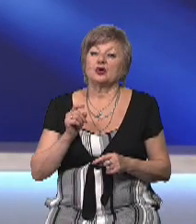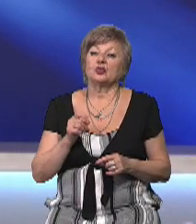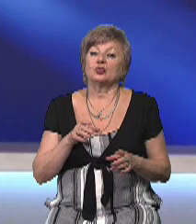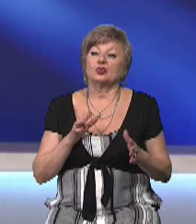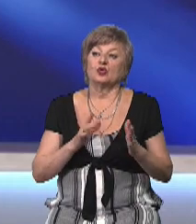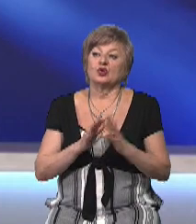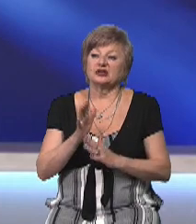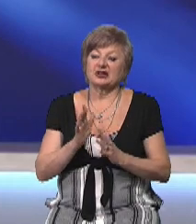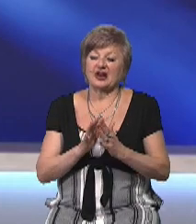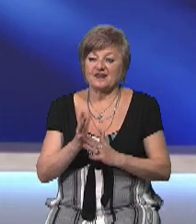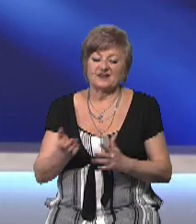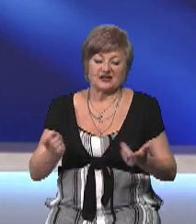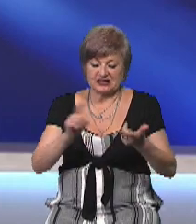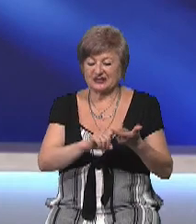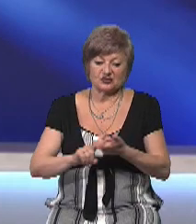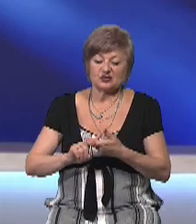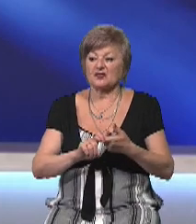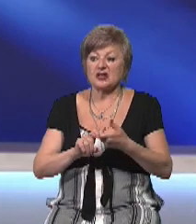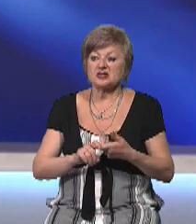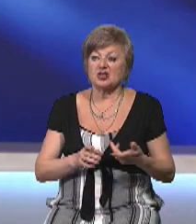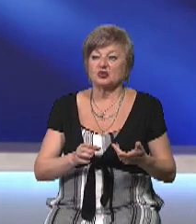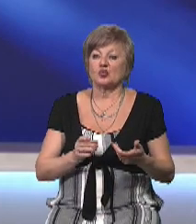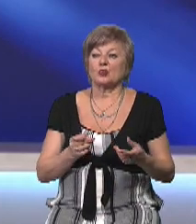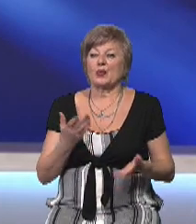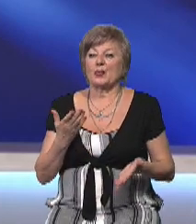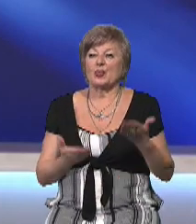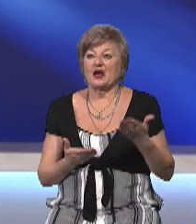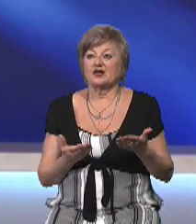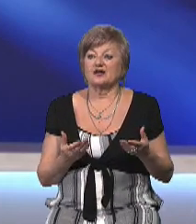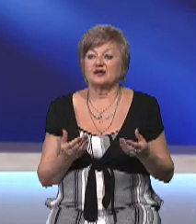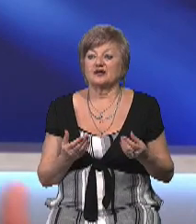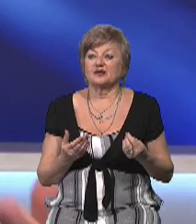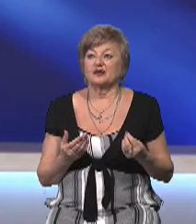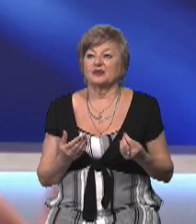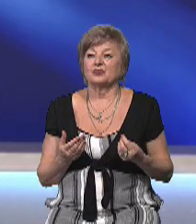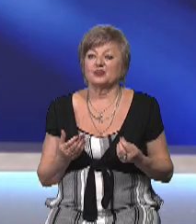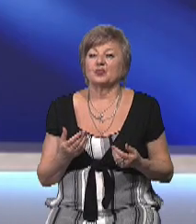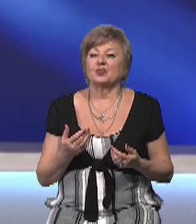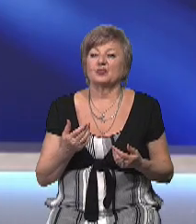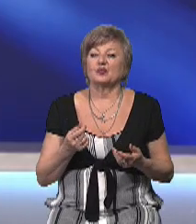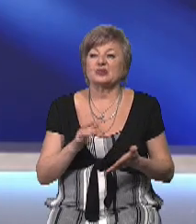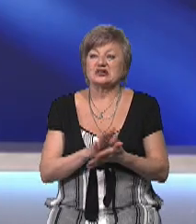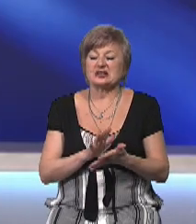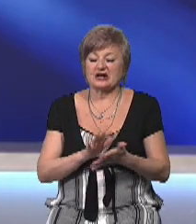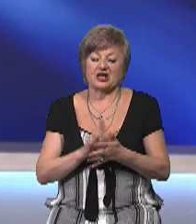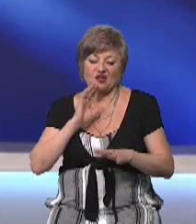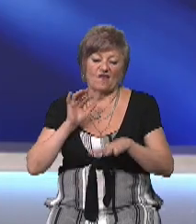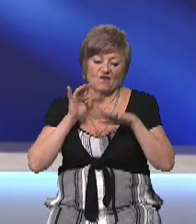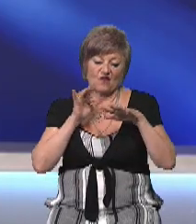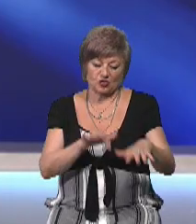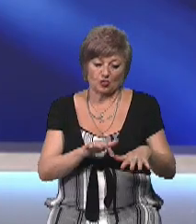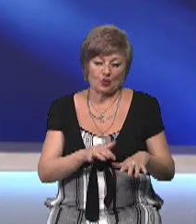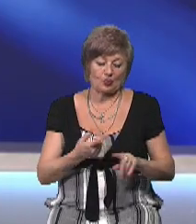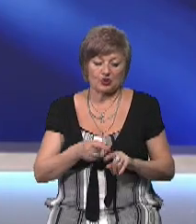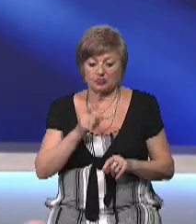траву, рослинність, яка є, має, мабуть, трохи відселі щось такого. Да? Тобто з брудом, з усім всім, це йшло колоди